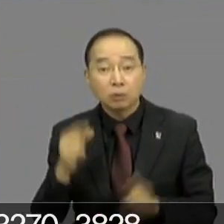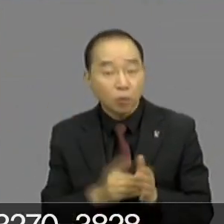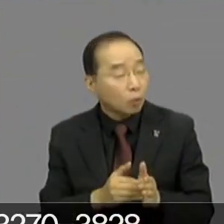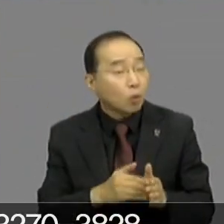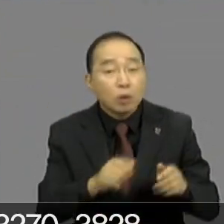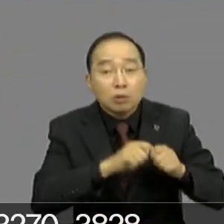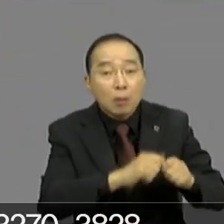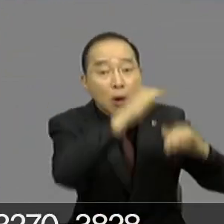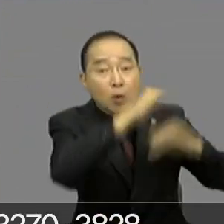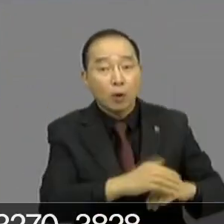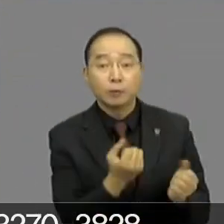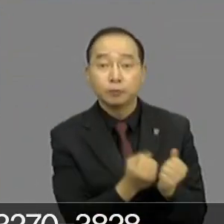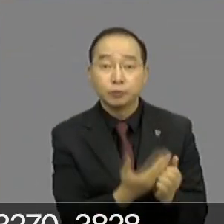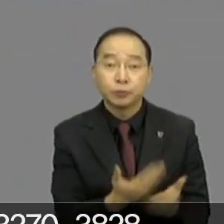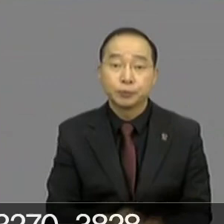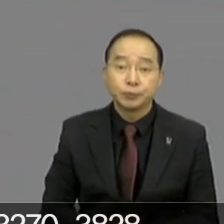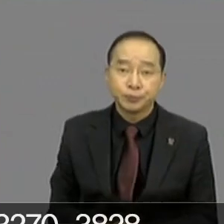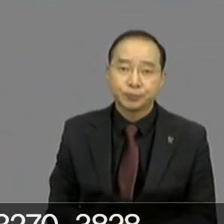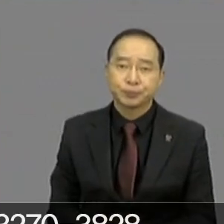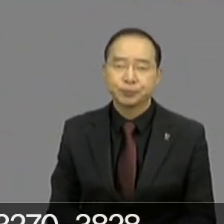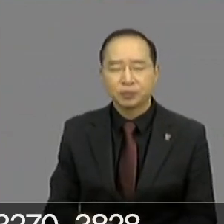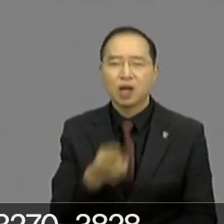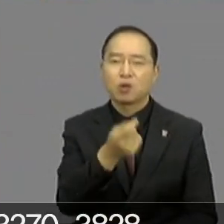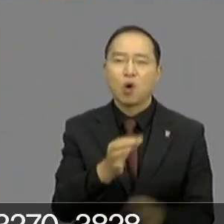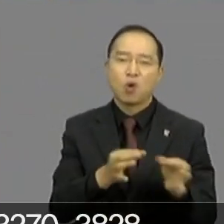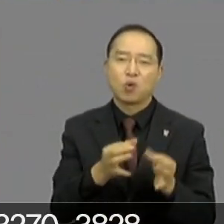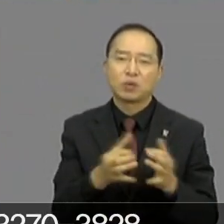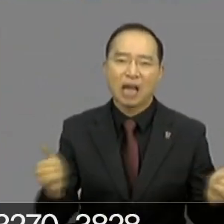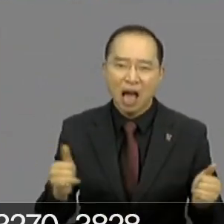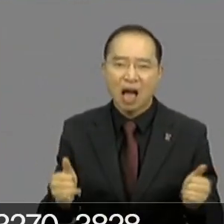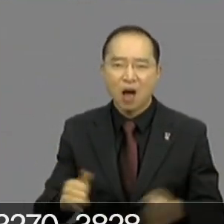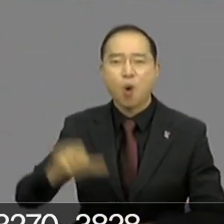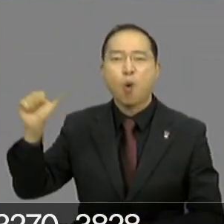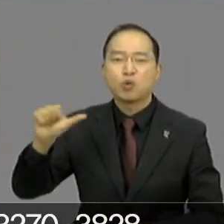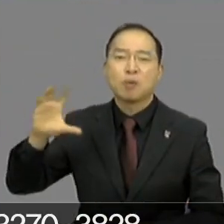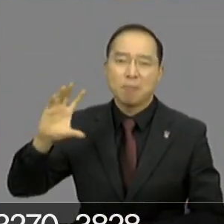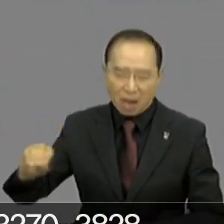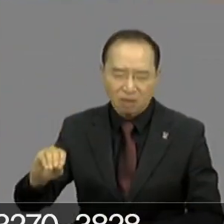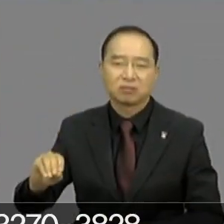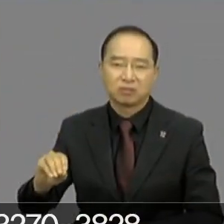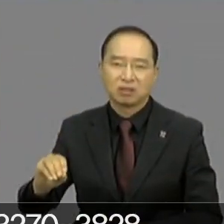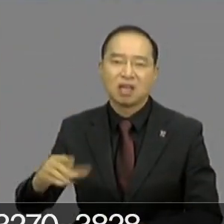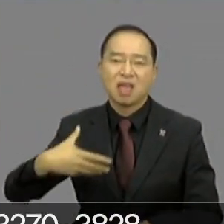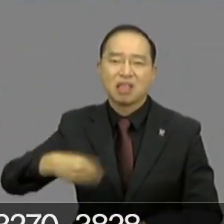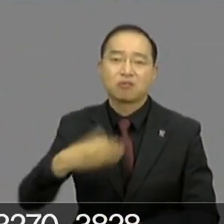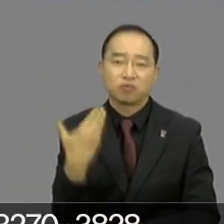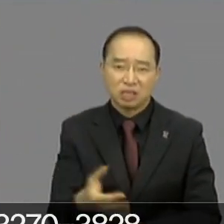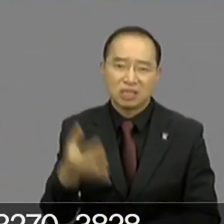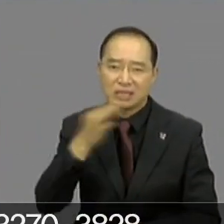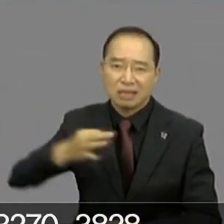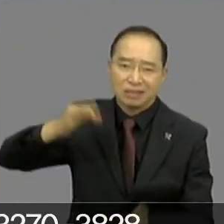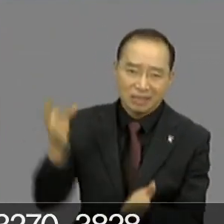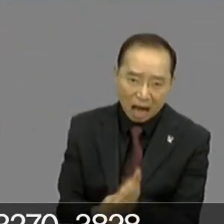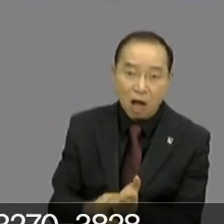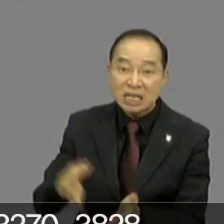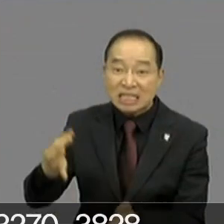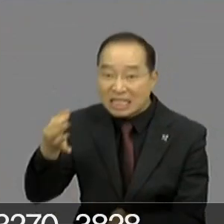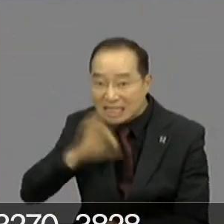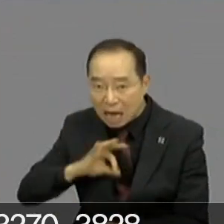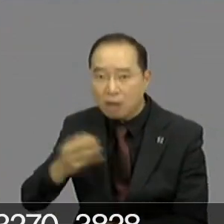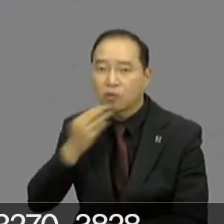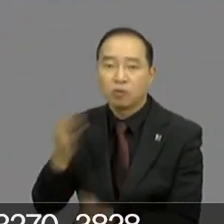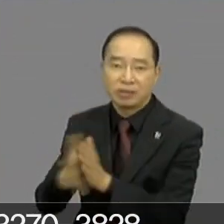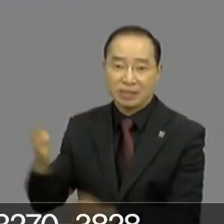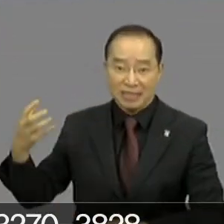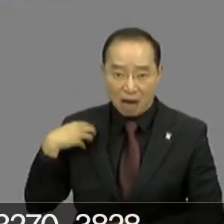드립니다 5,000만원 무이자 화끈 배출 해 드릴 거구요 이것은 이자는 서울시가 감사드리고 이거 3년 후에